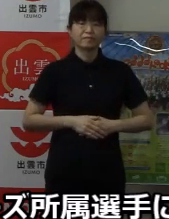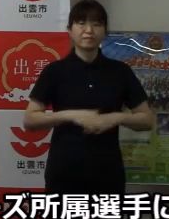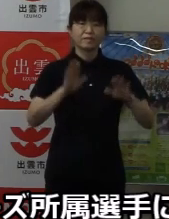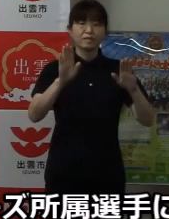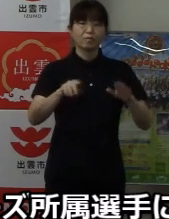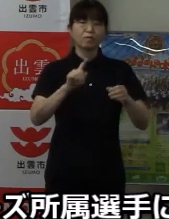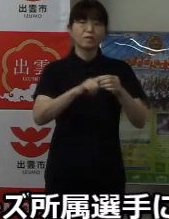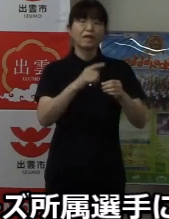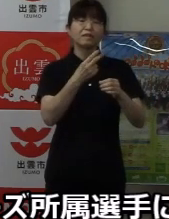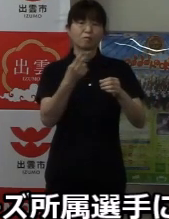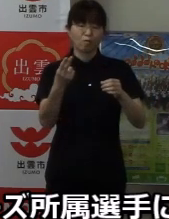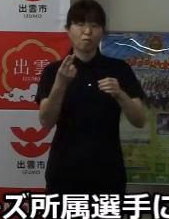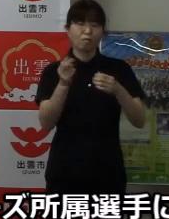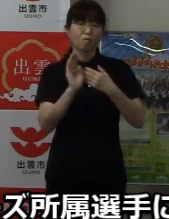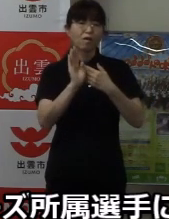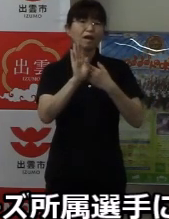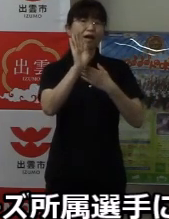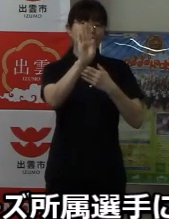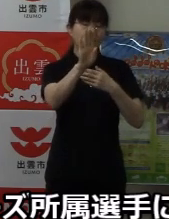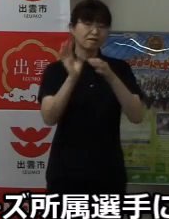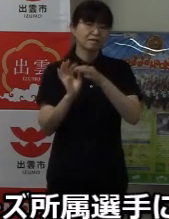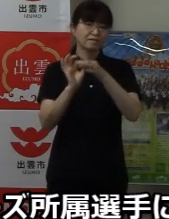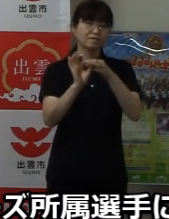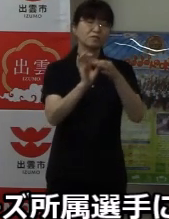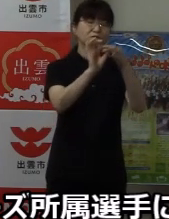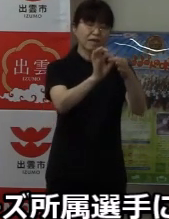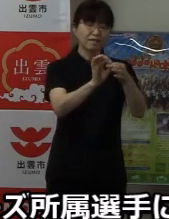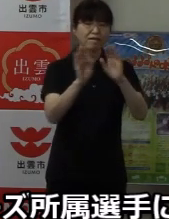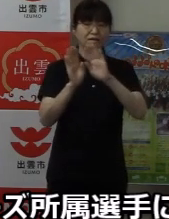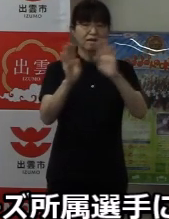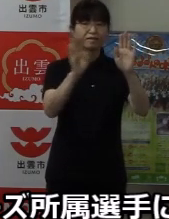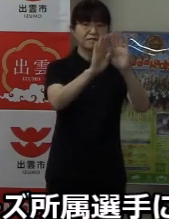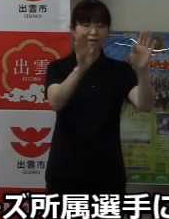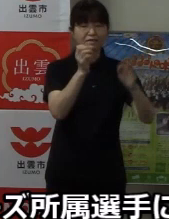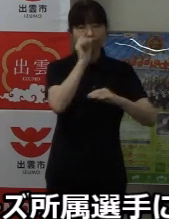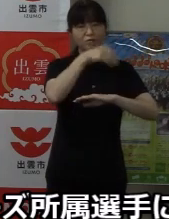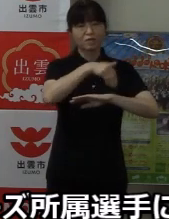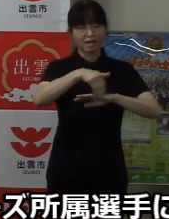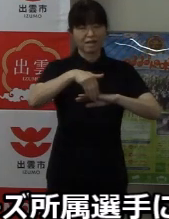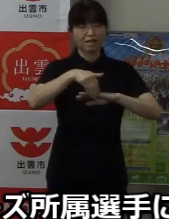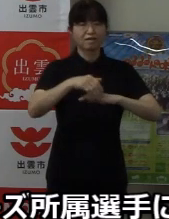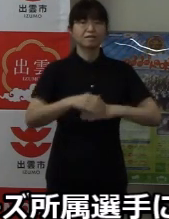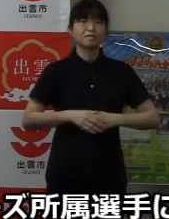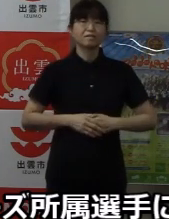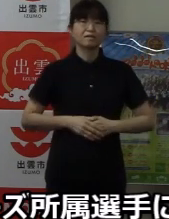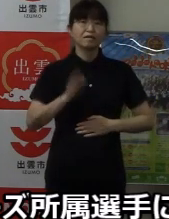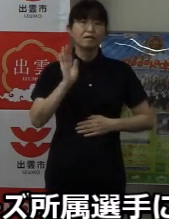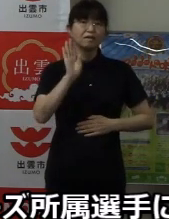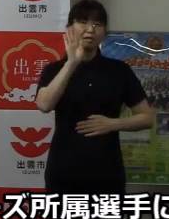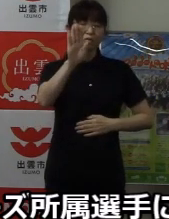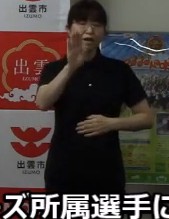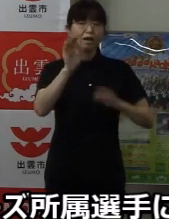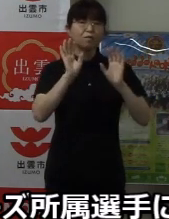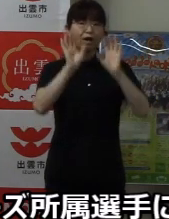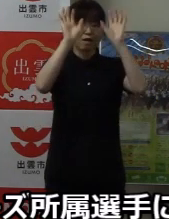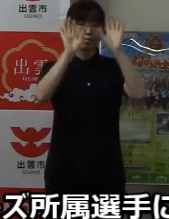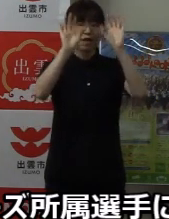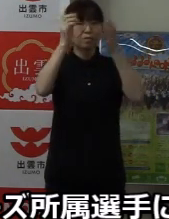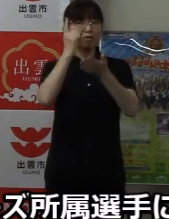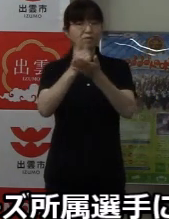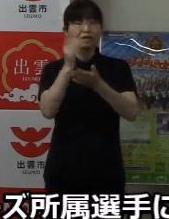から毎年度継続して実施していく予定でありまして、また今後はこのバレーボールだけではなくて